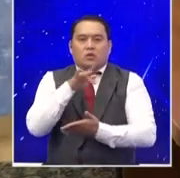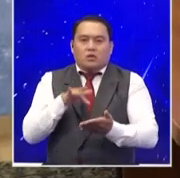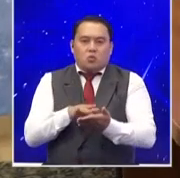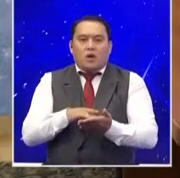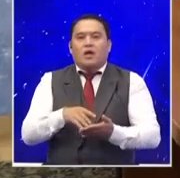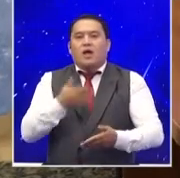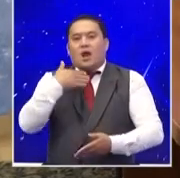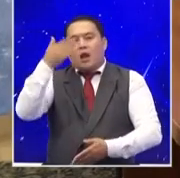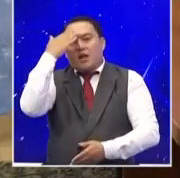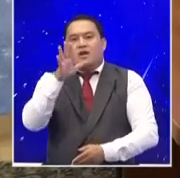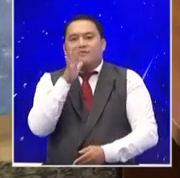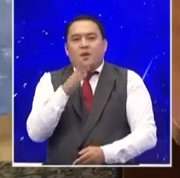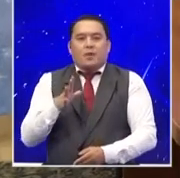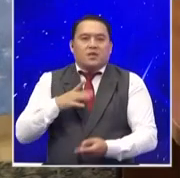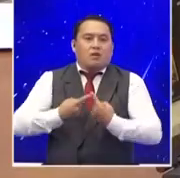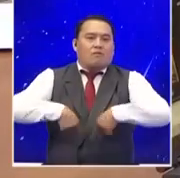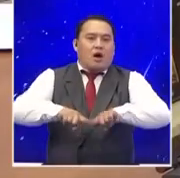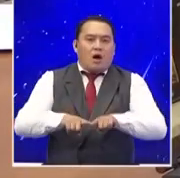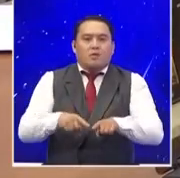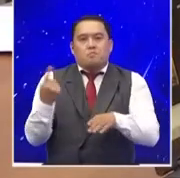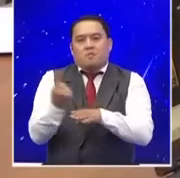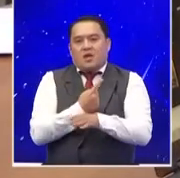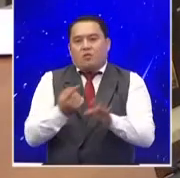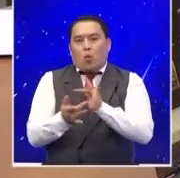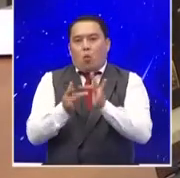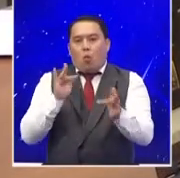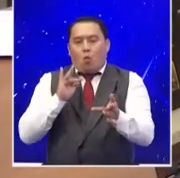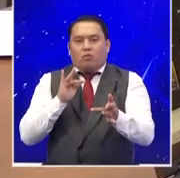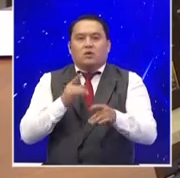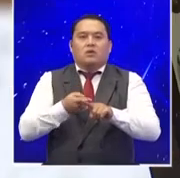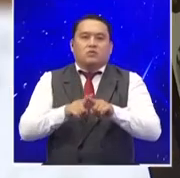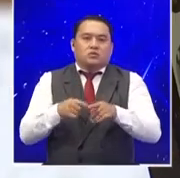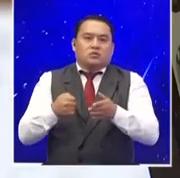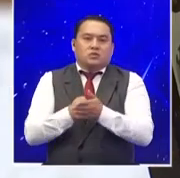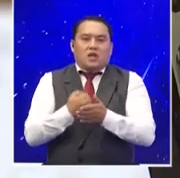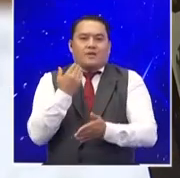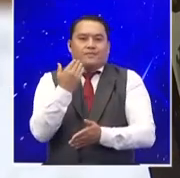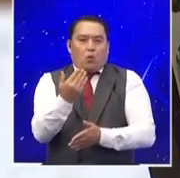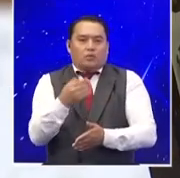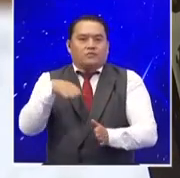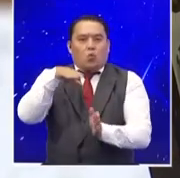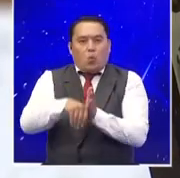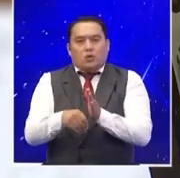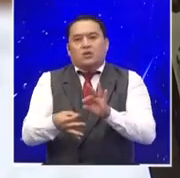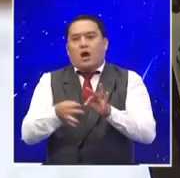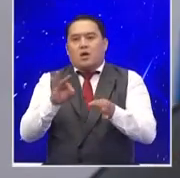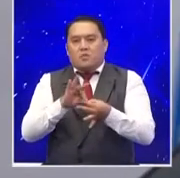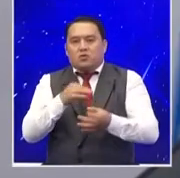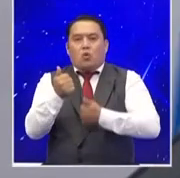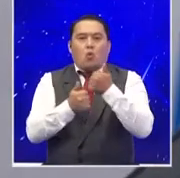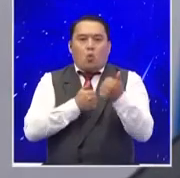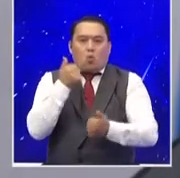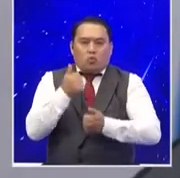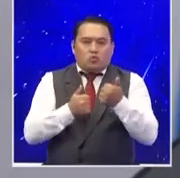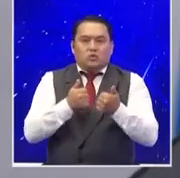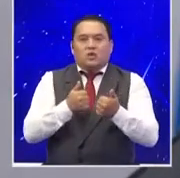города Талдыкурган. В летний период был организован первый в своем роде онлайн-лагерь DOS-Camp.KZ, включающий в себя олимпиады, конкурсы,